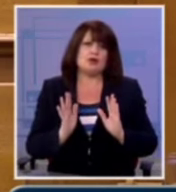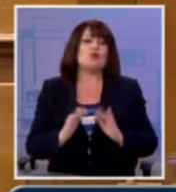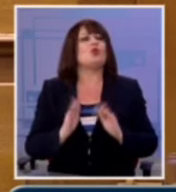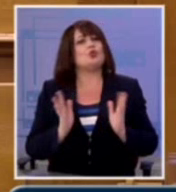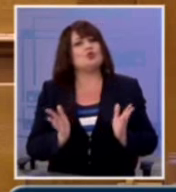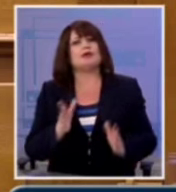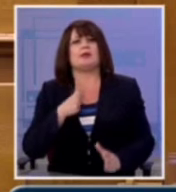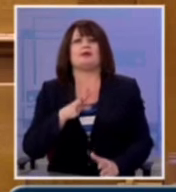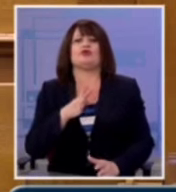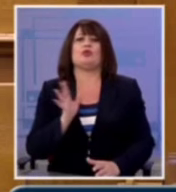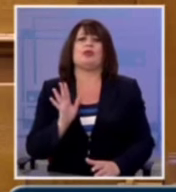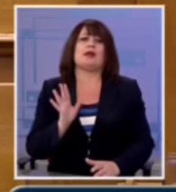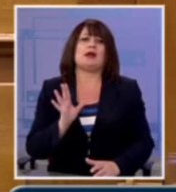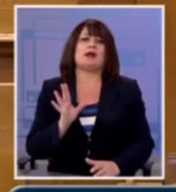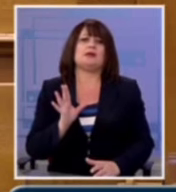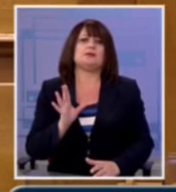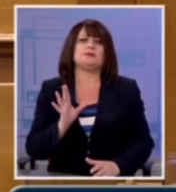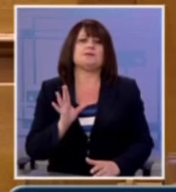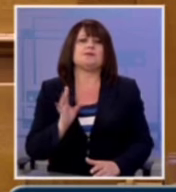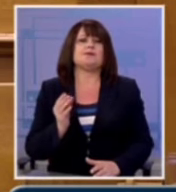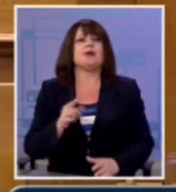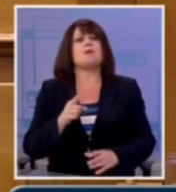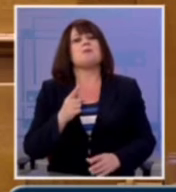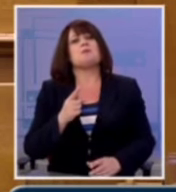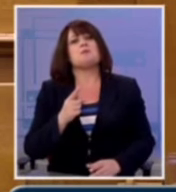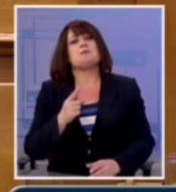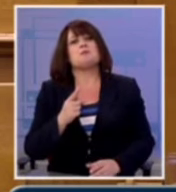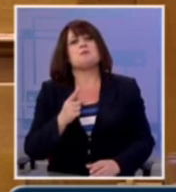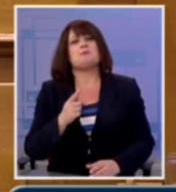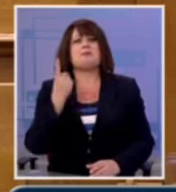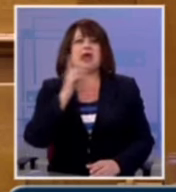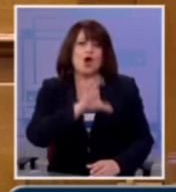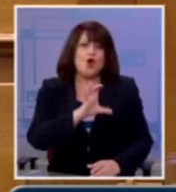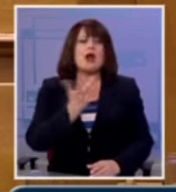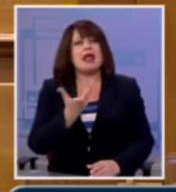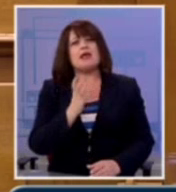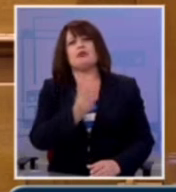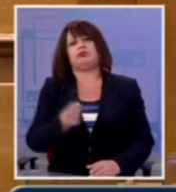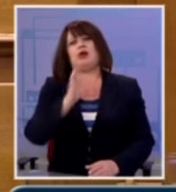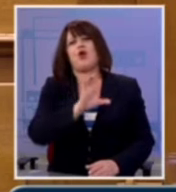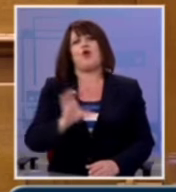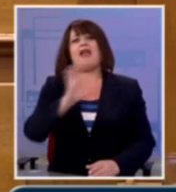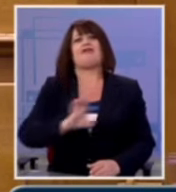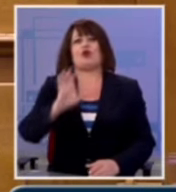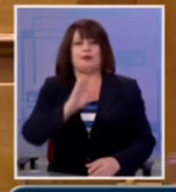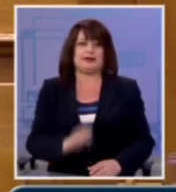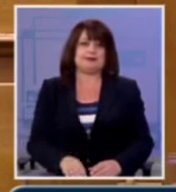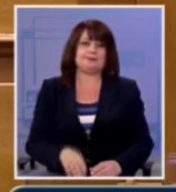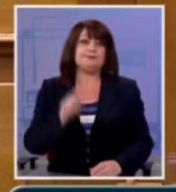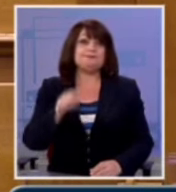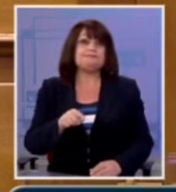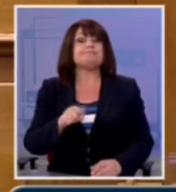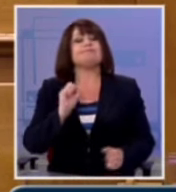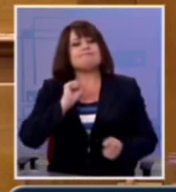τις επιθυμίες μίας ή περισσότερων ευρωπαϊκών χωρών. Είναι μια δοκιμασία, η κατάληξη